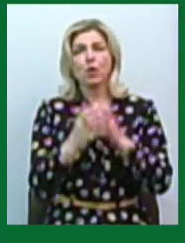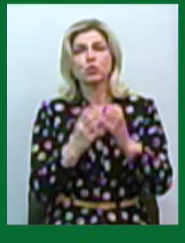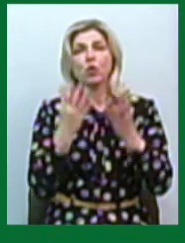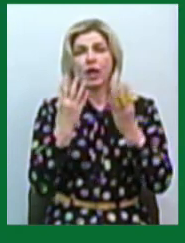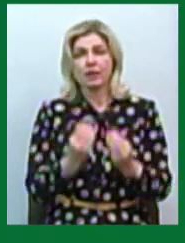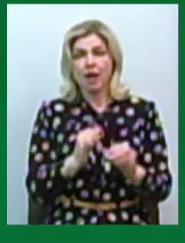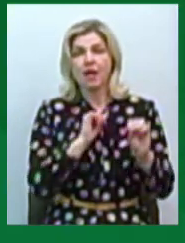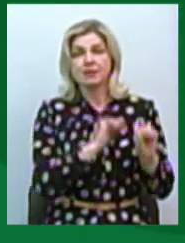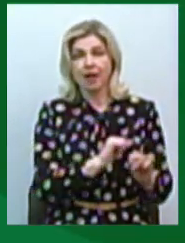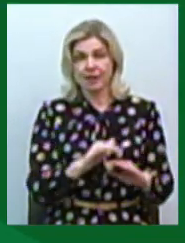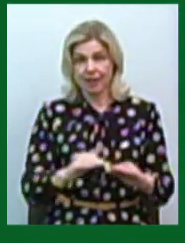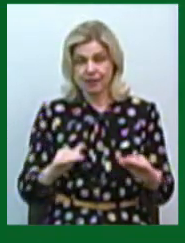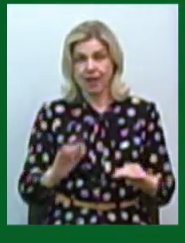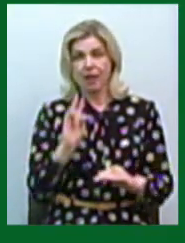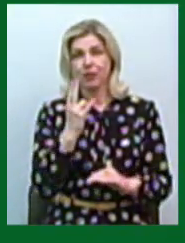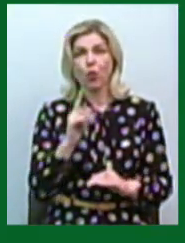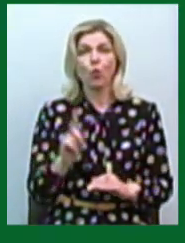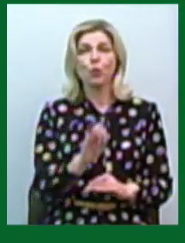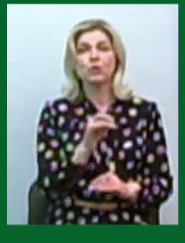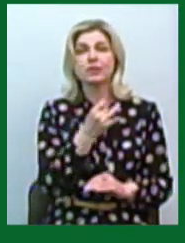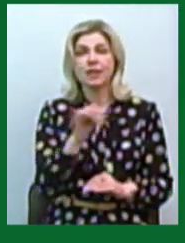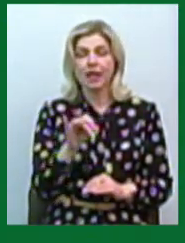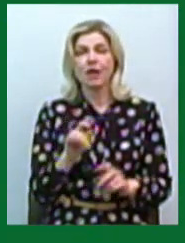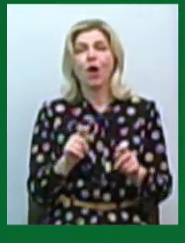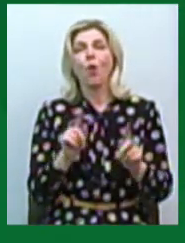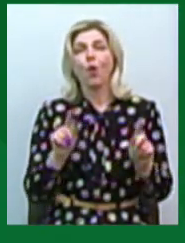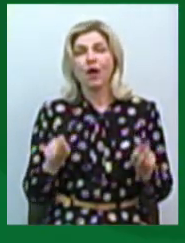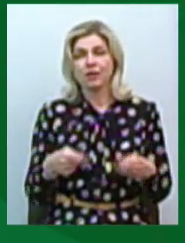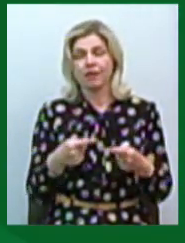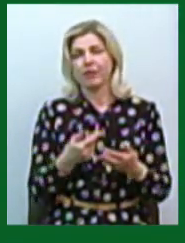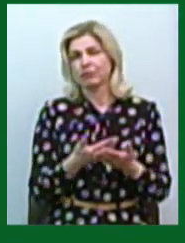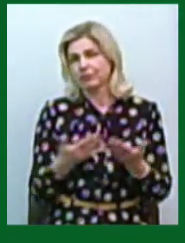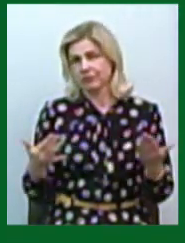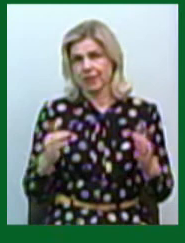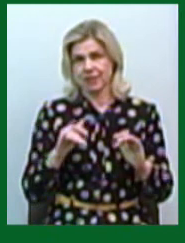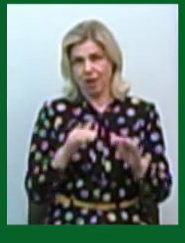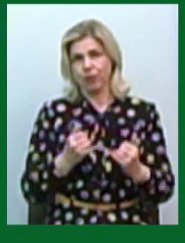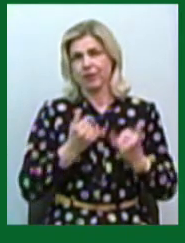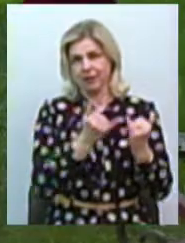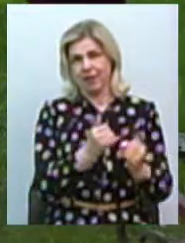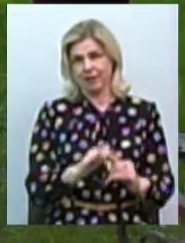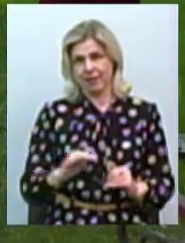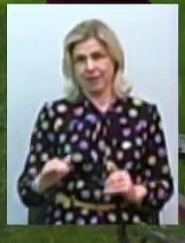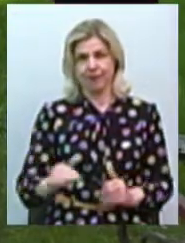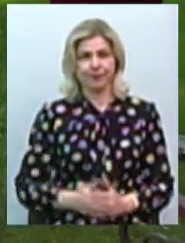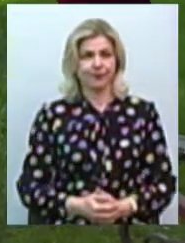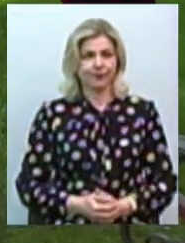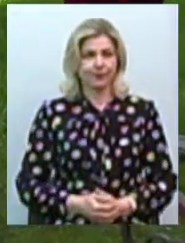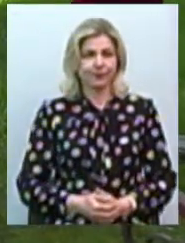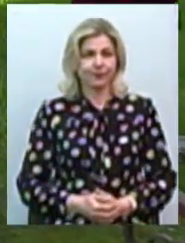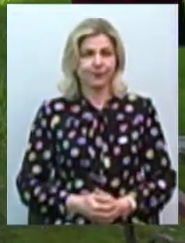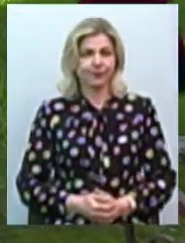захисту дітей у Миколаївському обласному краєзнавчому музеї організували низку заходів для дітей. Сонечка